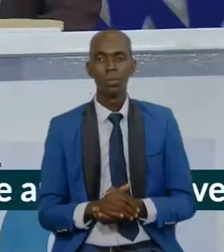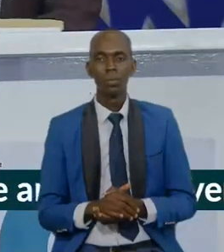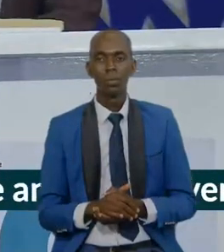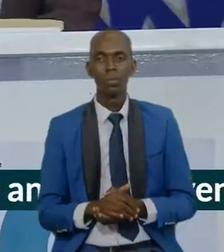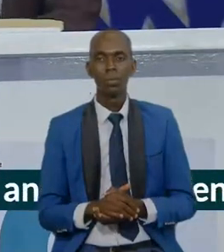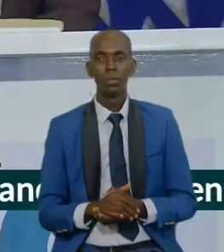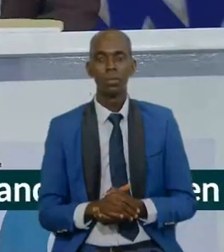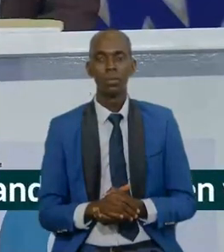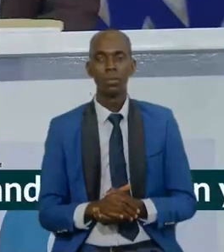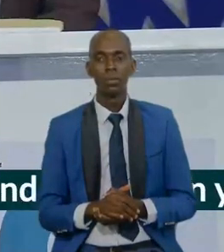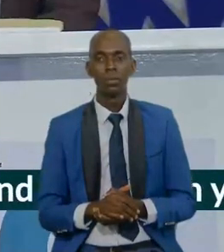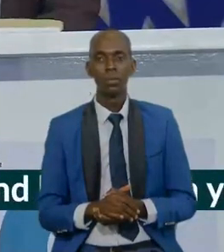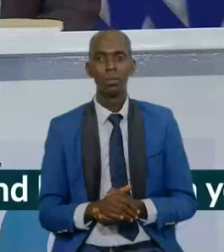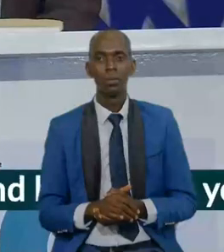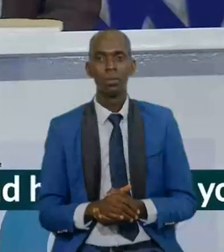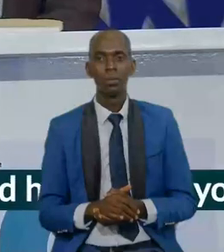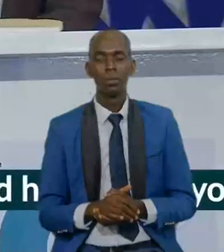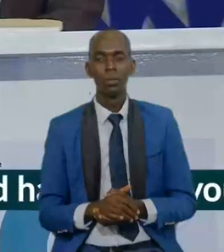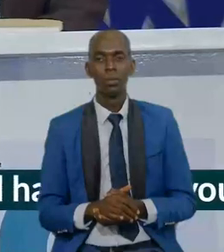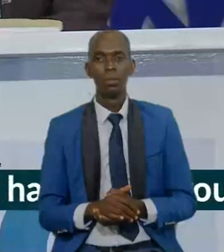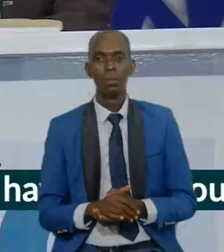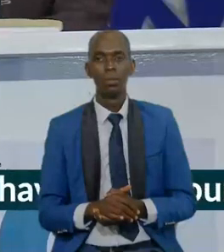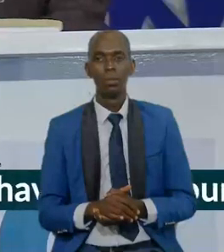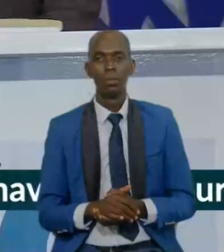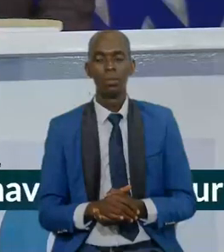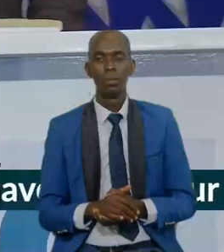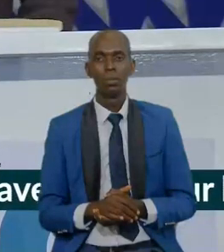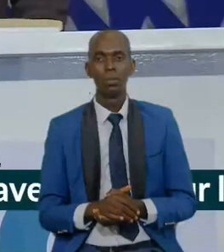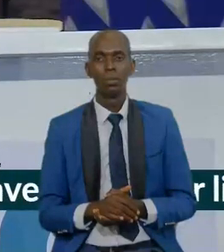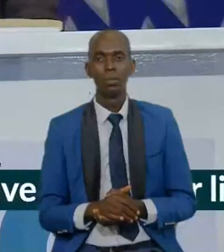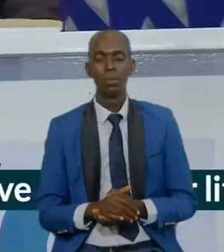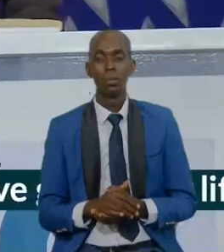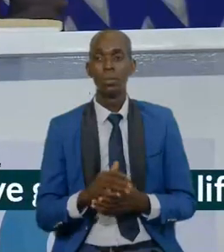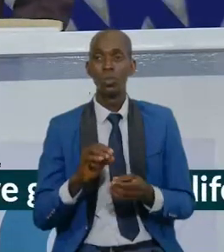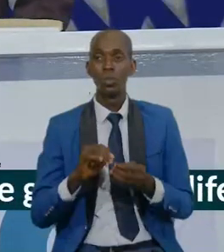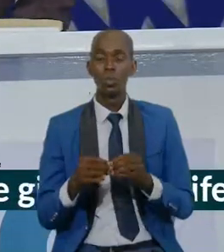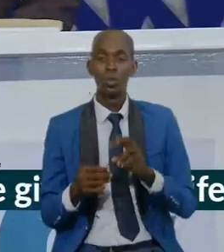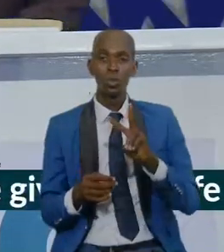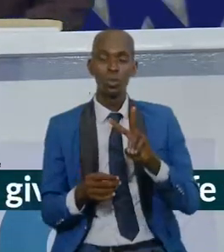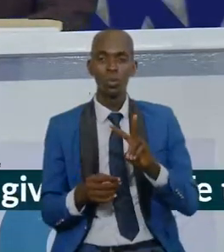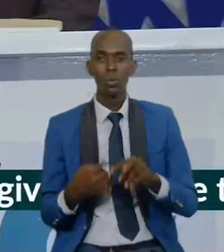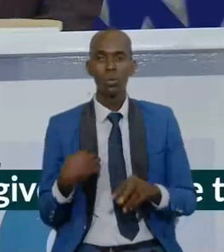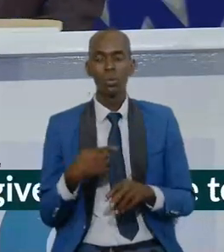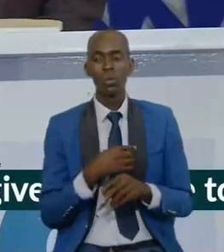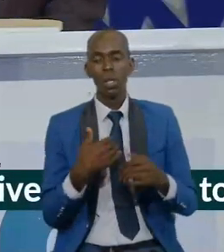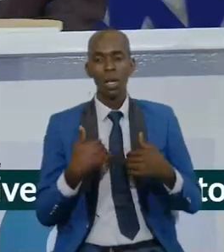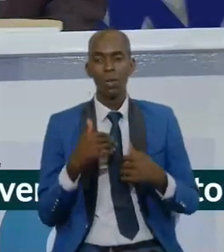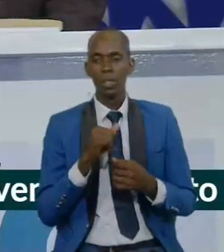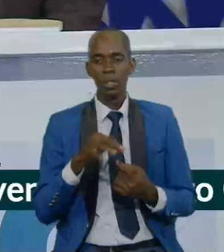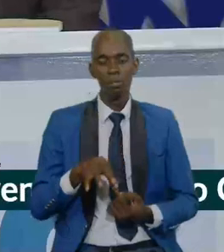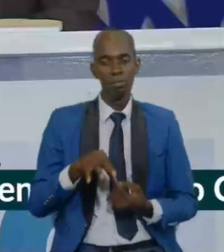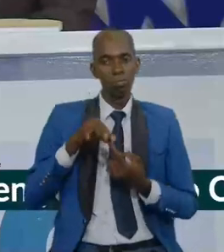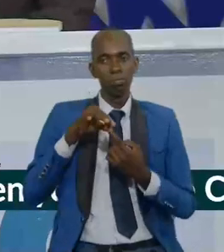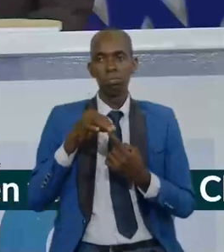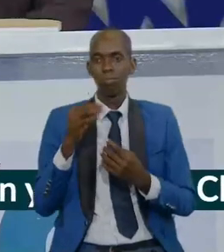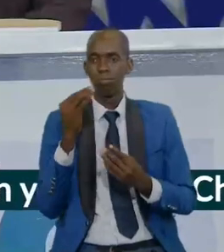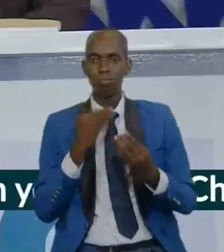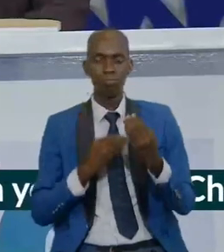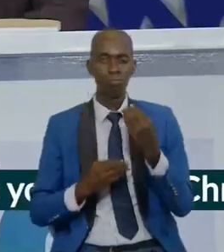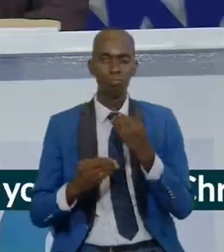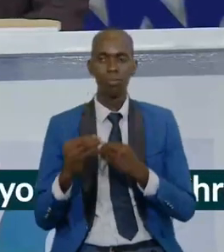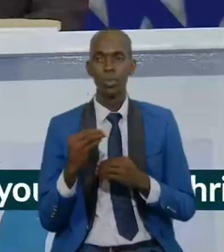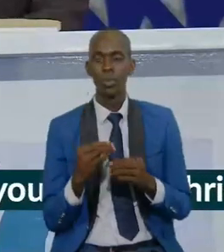Et de deux, nous avons un banquet spécial. Number two, we have a special banquet. Un banquet spécial en ligne.